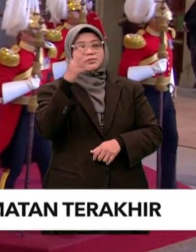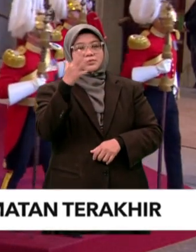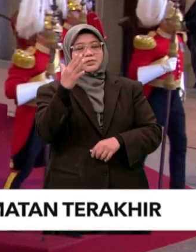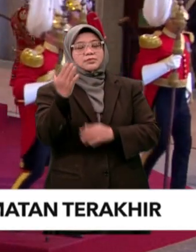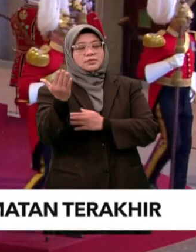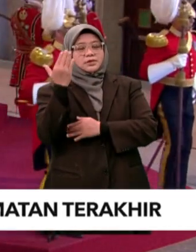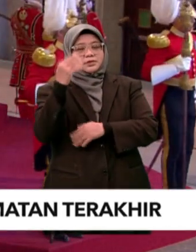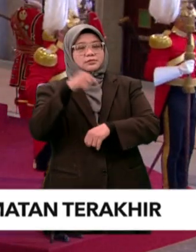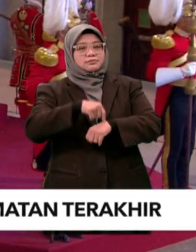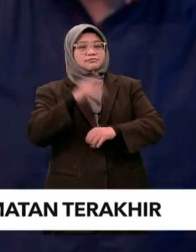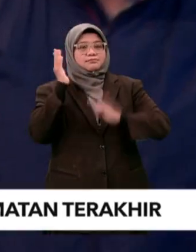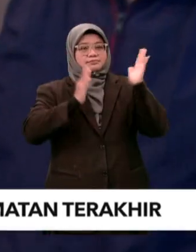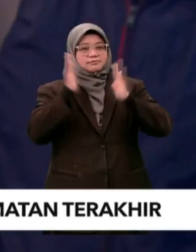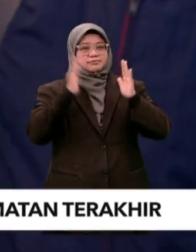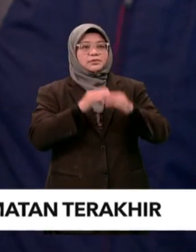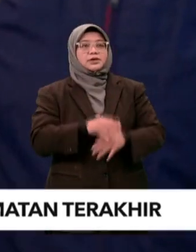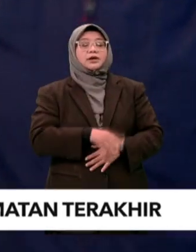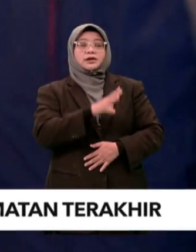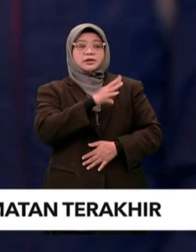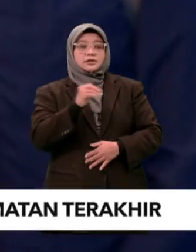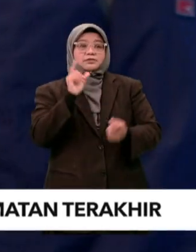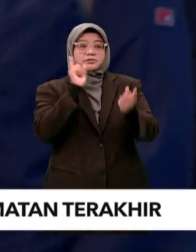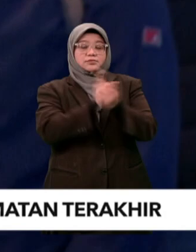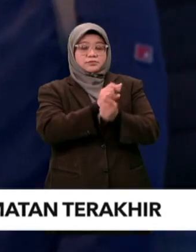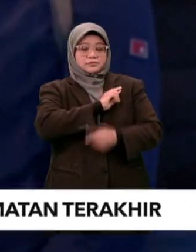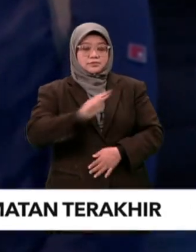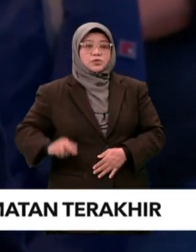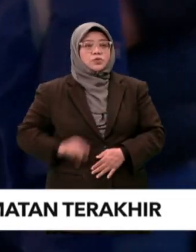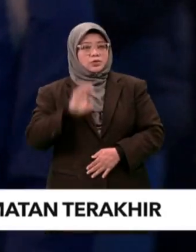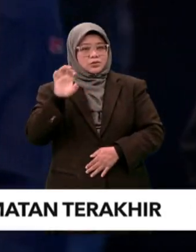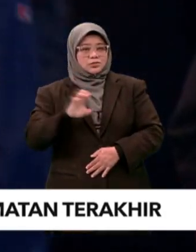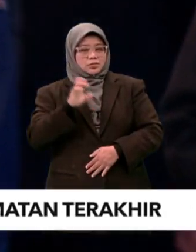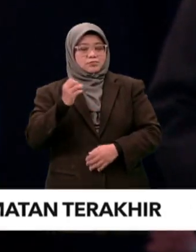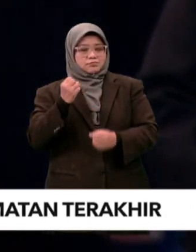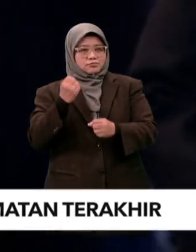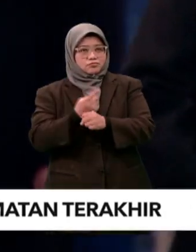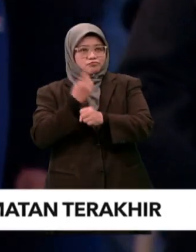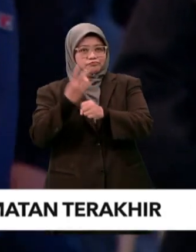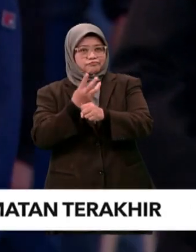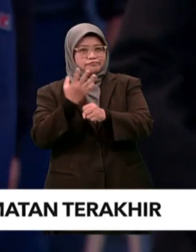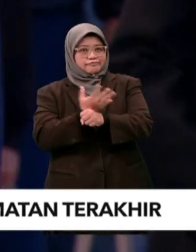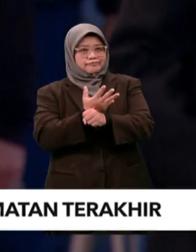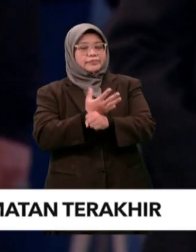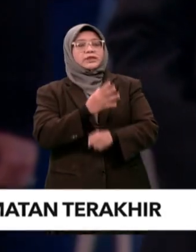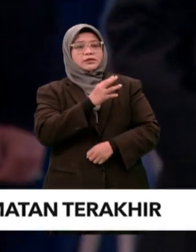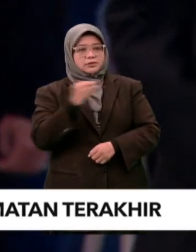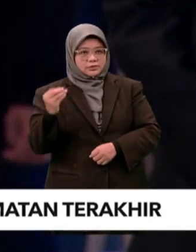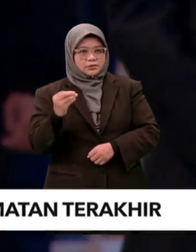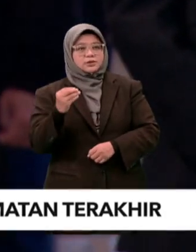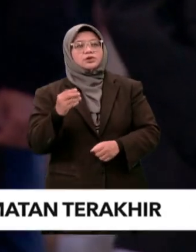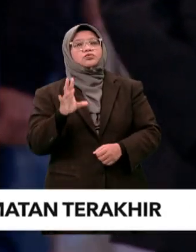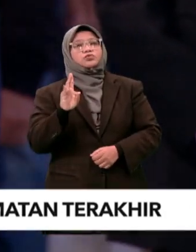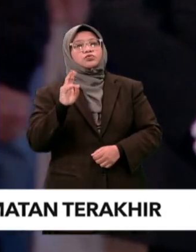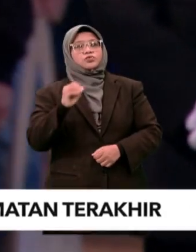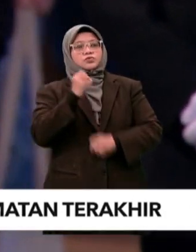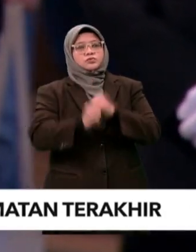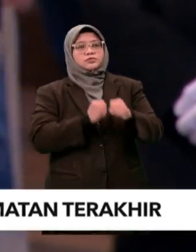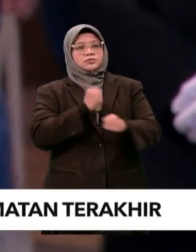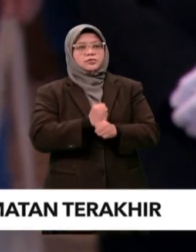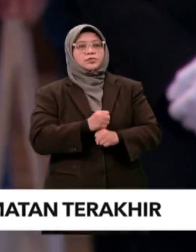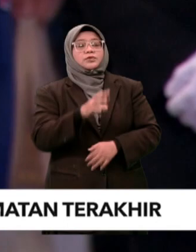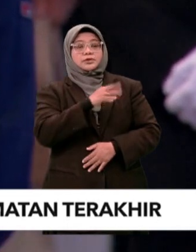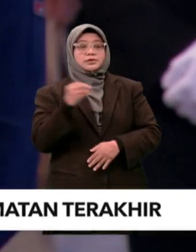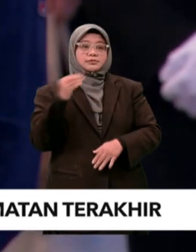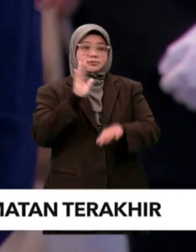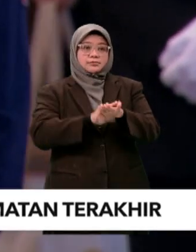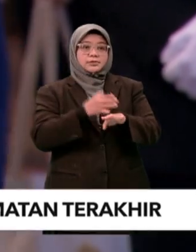tempatan becken Telah bertemu ratu Elizabet kedua beberapa kali semasa pemerintahannya sepanjang 70 tahun baik